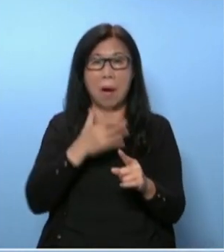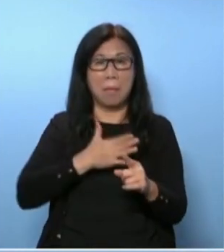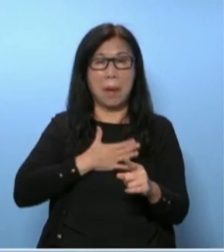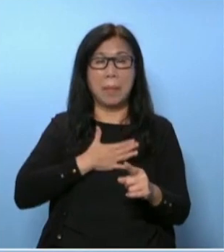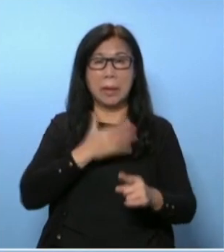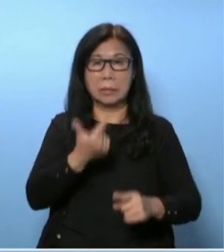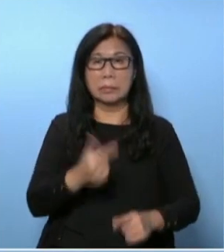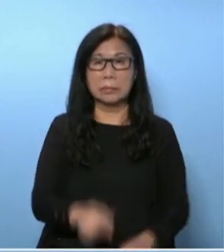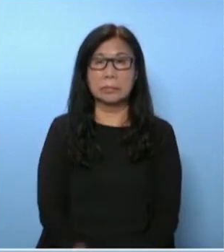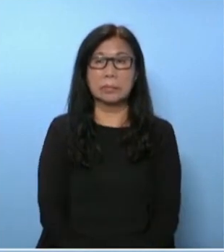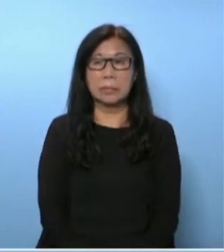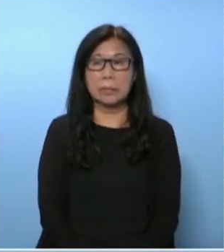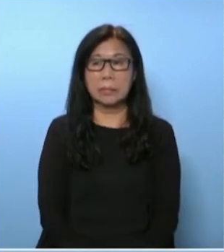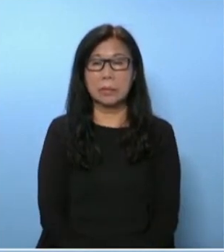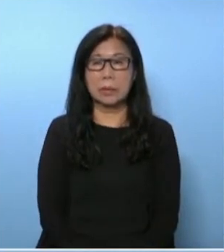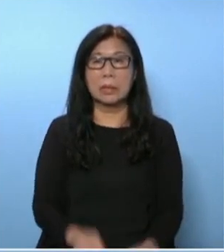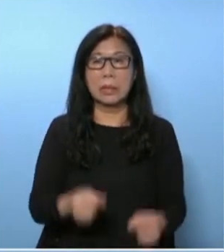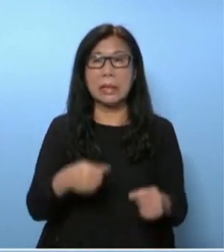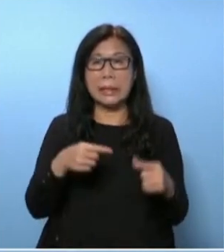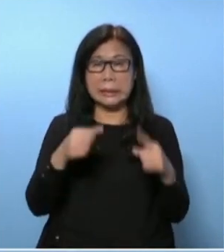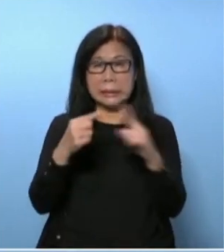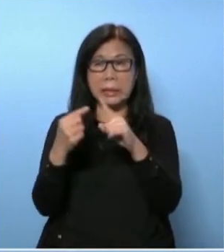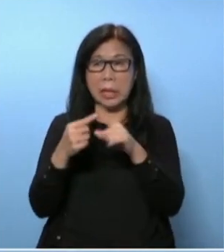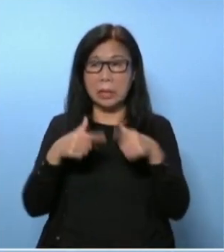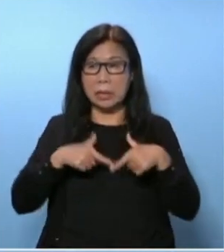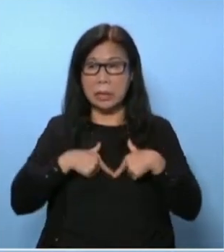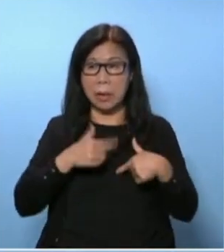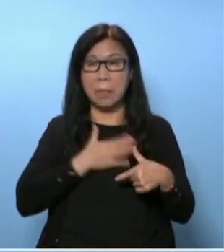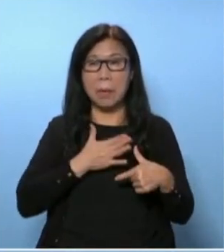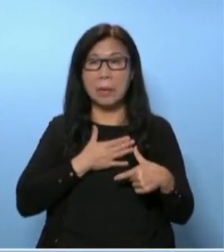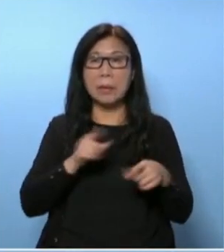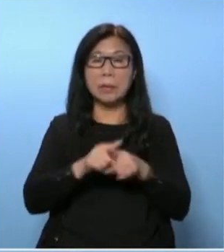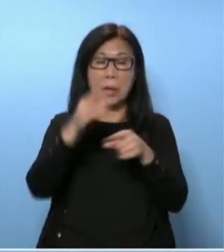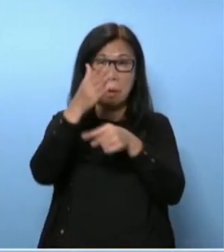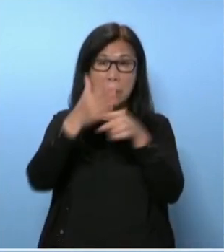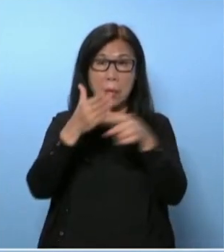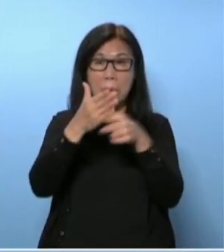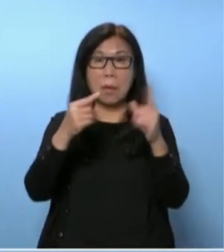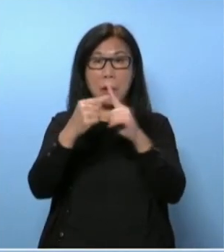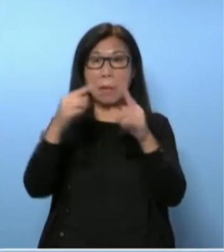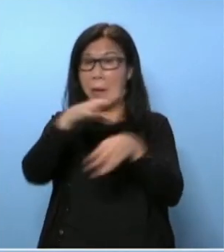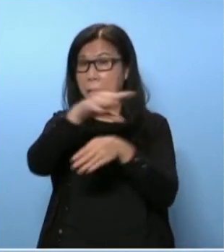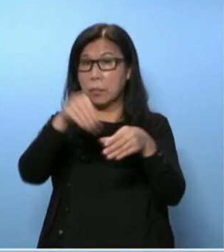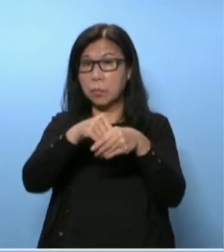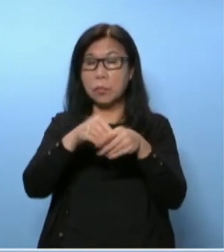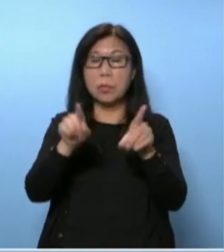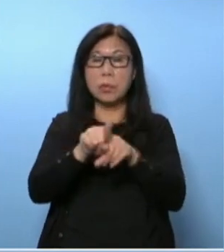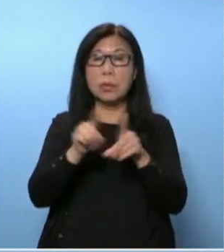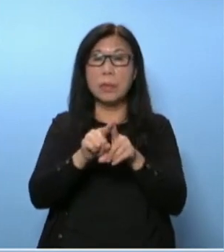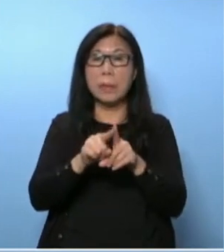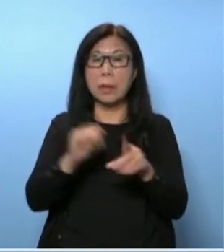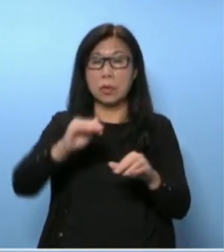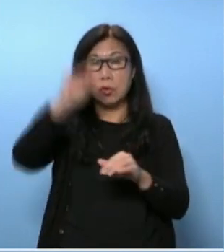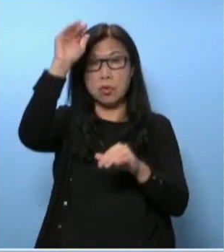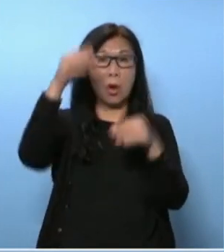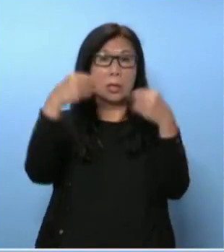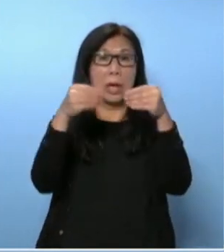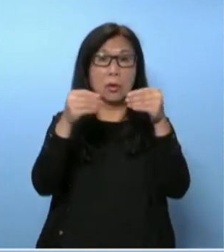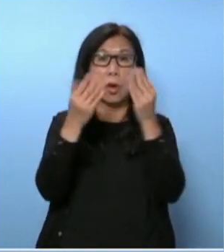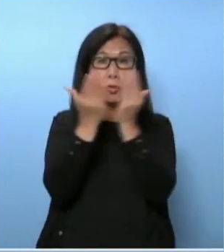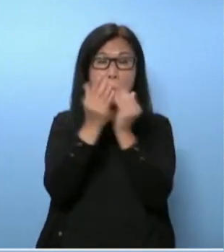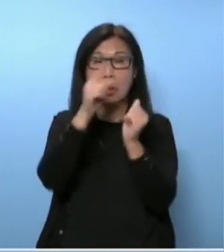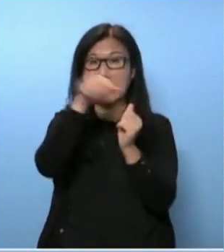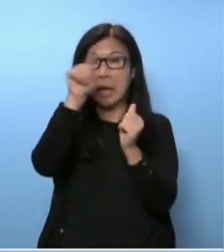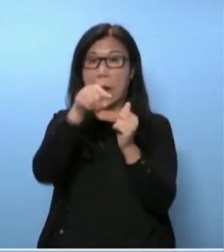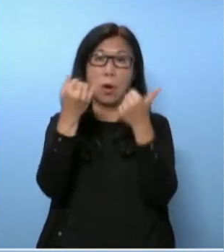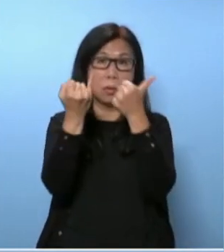憂。更令人心寒的就是我們見到部分的人，包括這個受過高等教育的大學